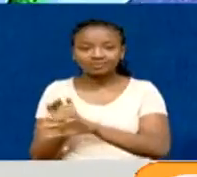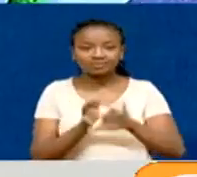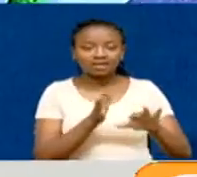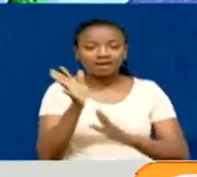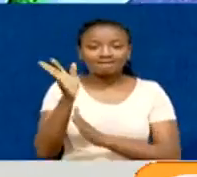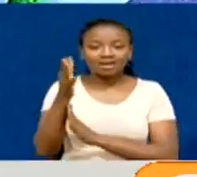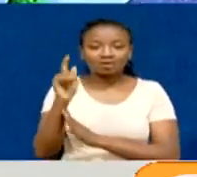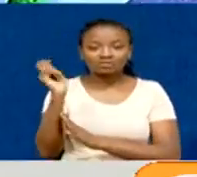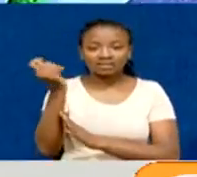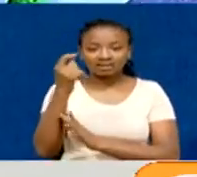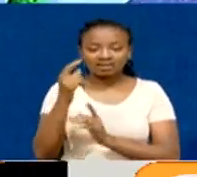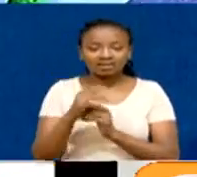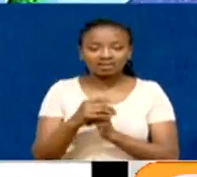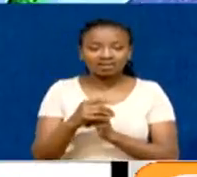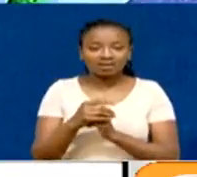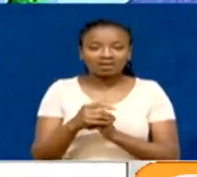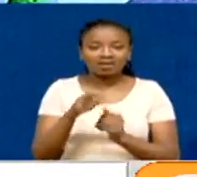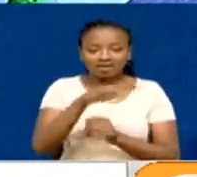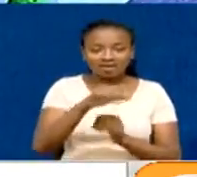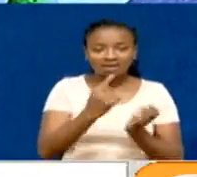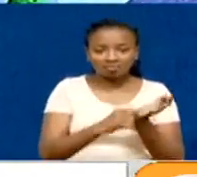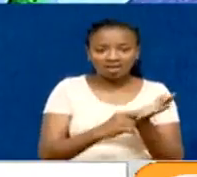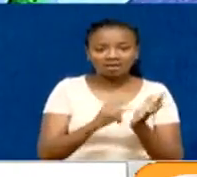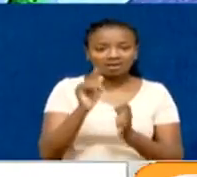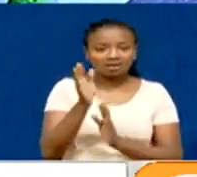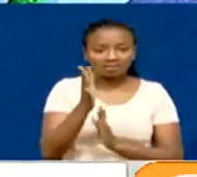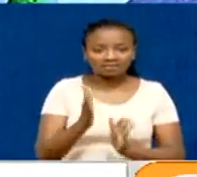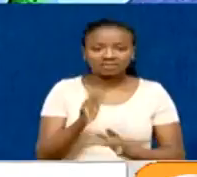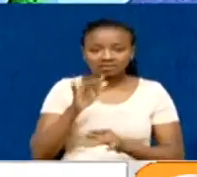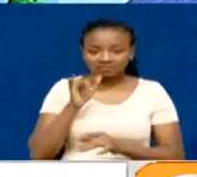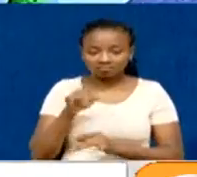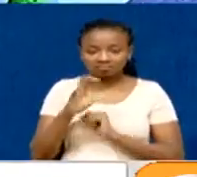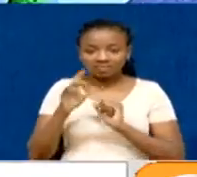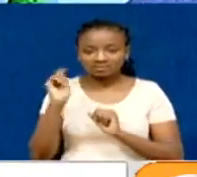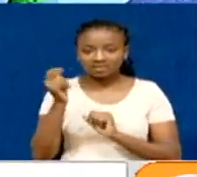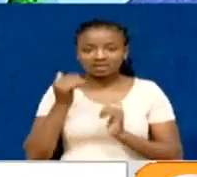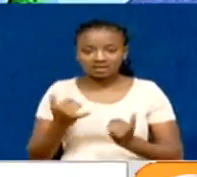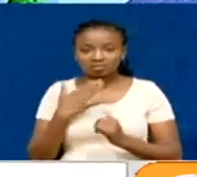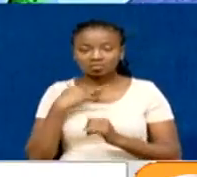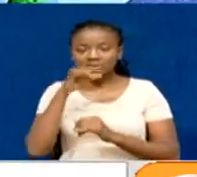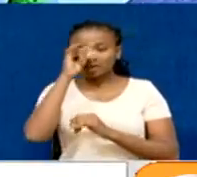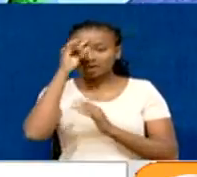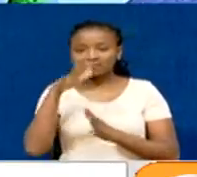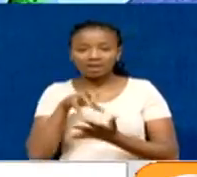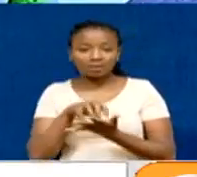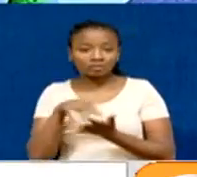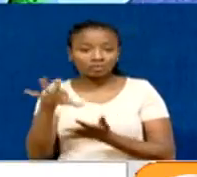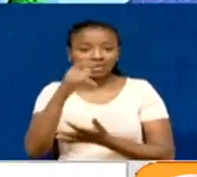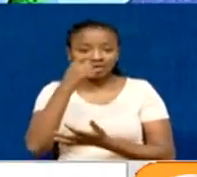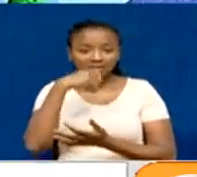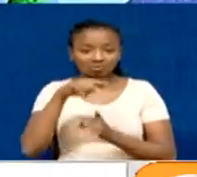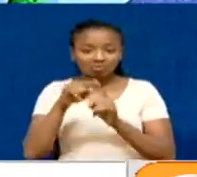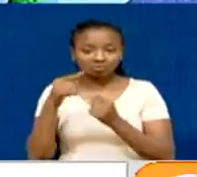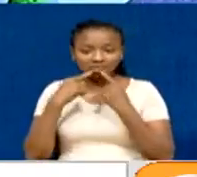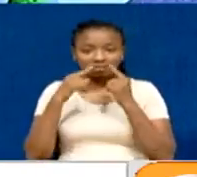balozi wa Kenya nchini Uganda Kiema Kilonzo ametangaza azma yake ya kuwania kiti cha ugavana kaunti ya Kitui. Kiema alitangaza azma